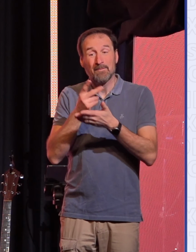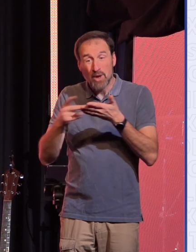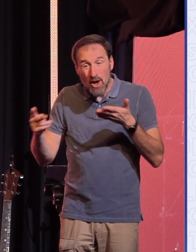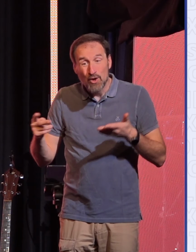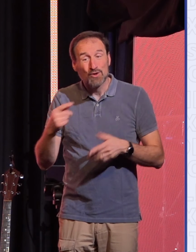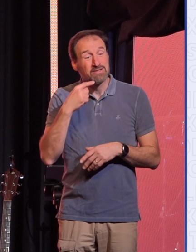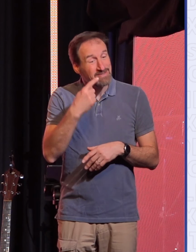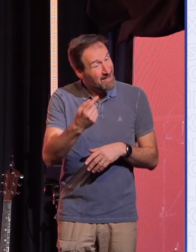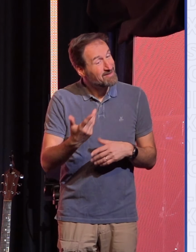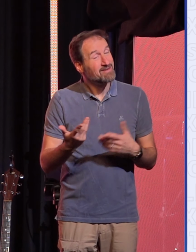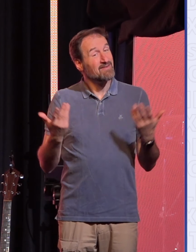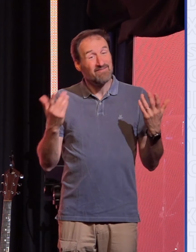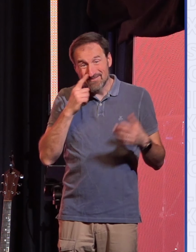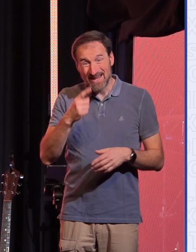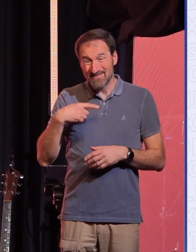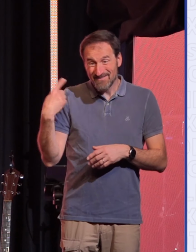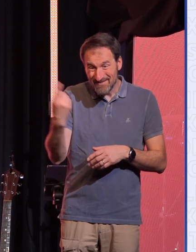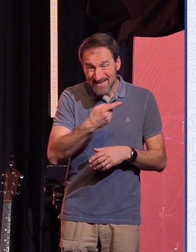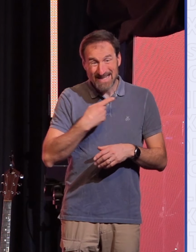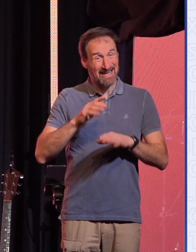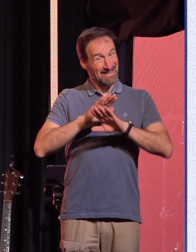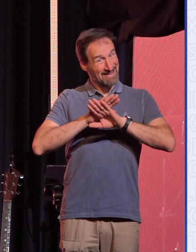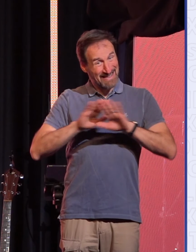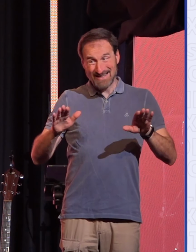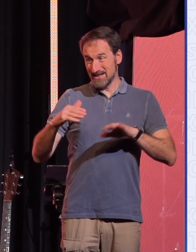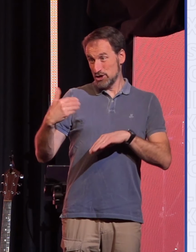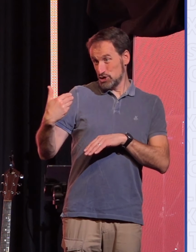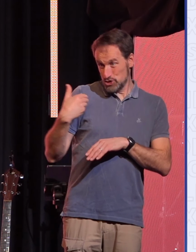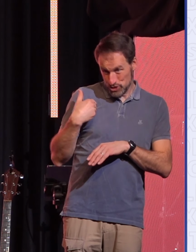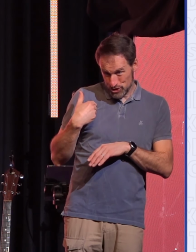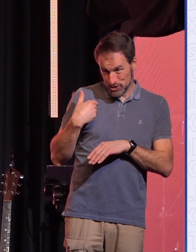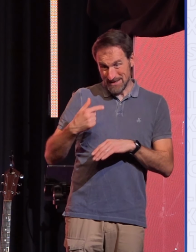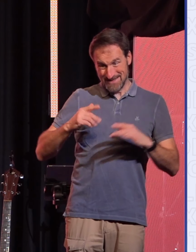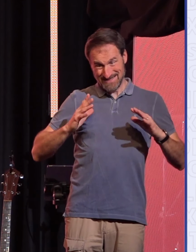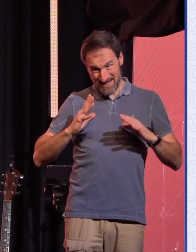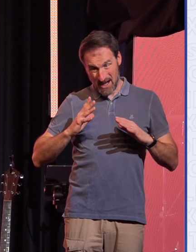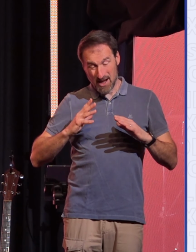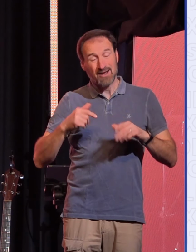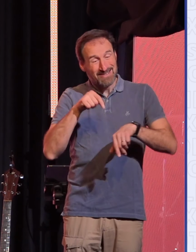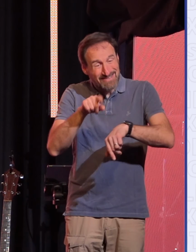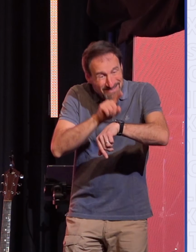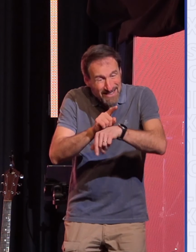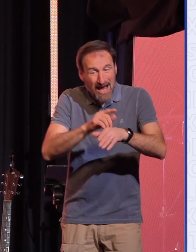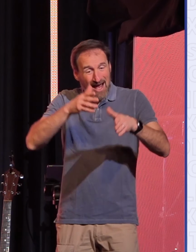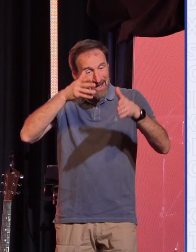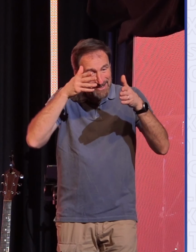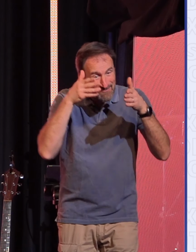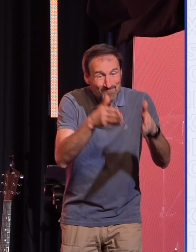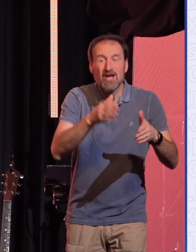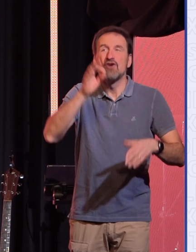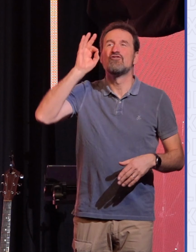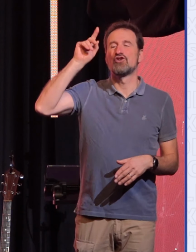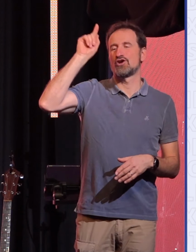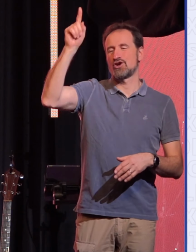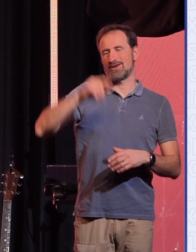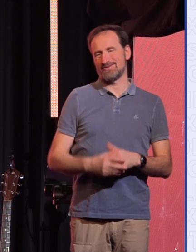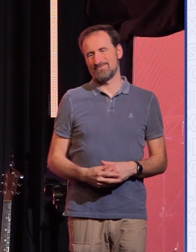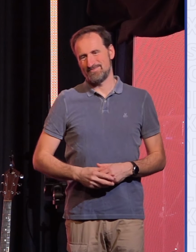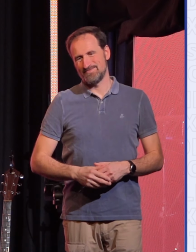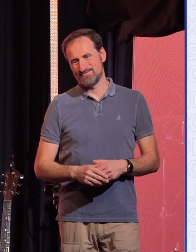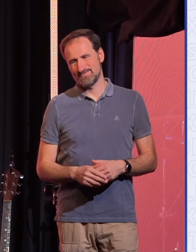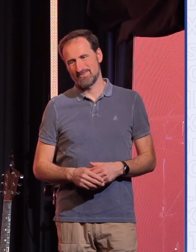um in sein Reich zu investieren. Also ich spanne jetzt mal eigentlich die Aussage von ihm bewusst ein bisschen weit und sagt nicht nur, was Jesus gesagt hat,